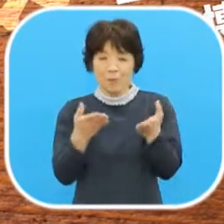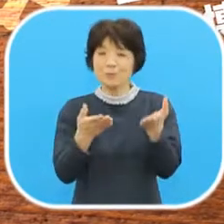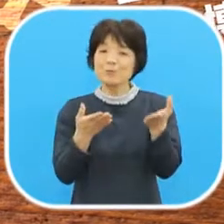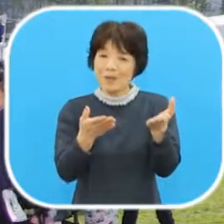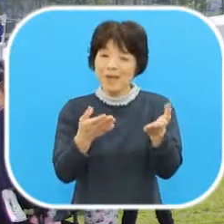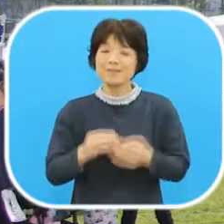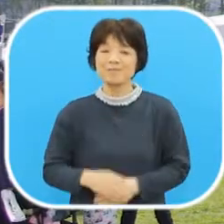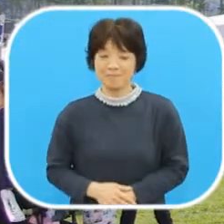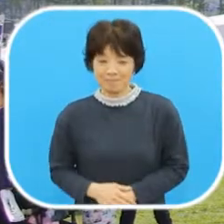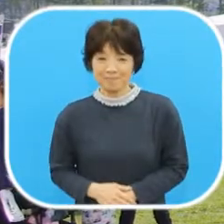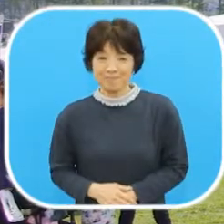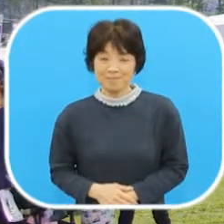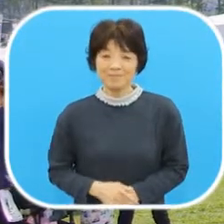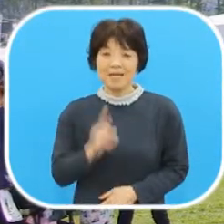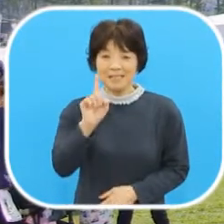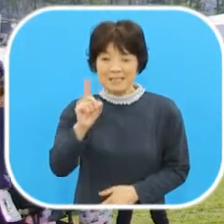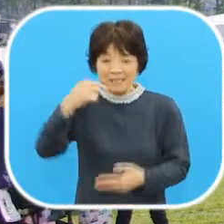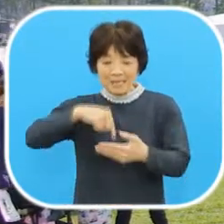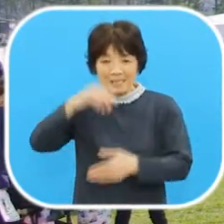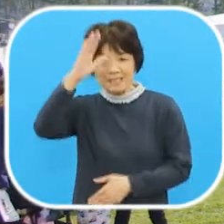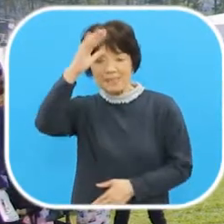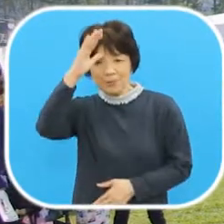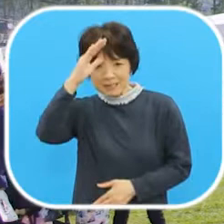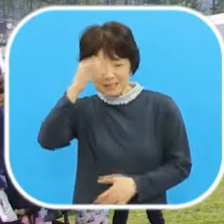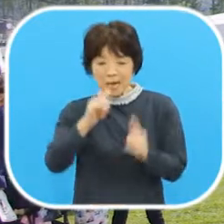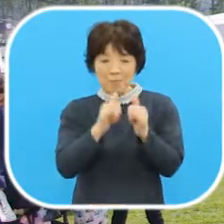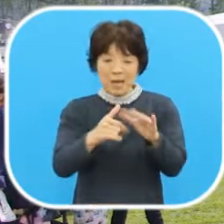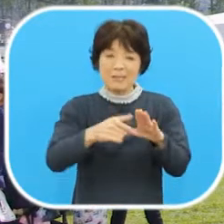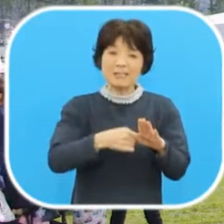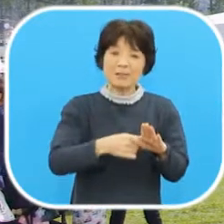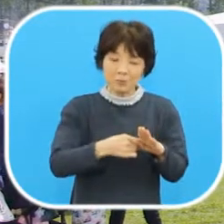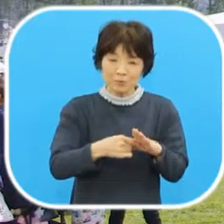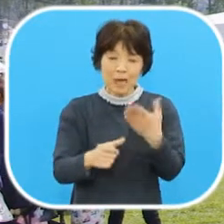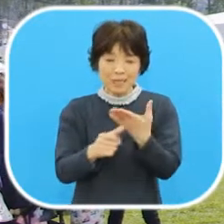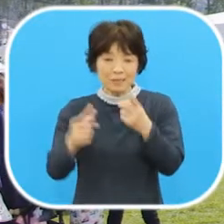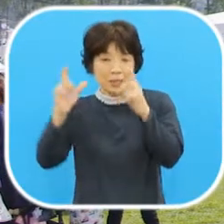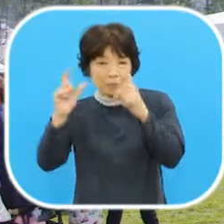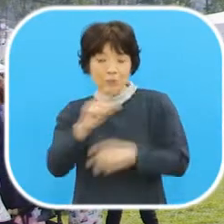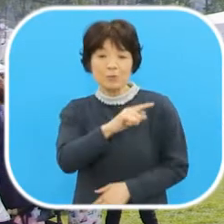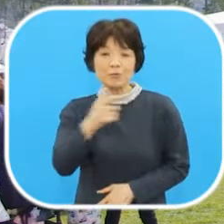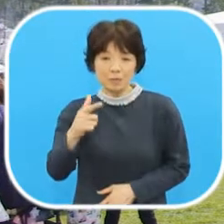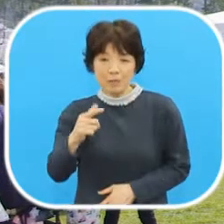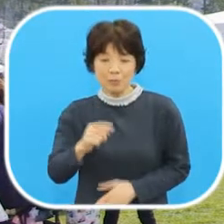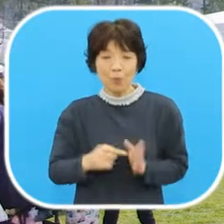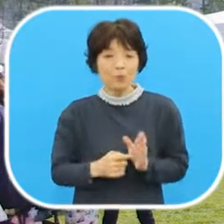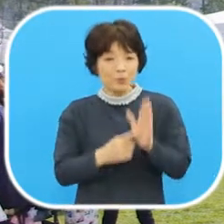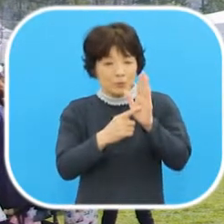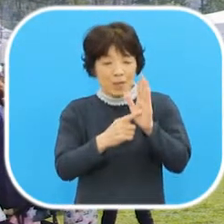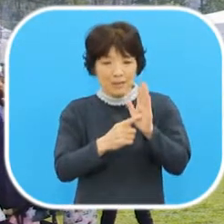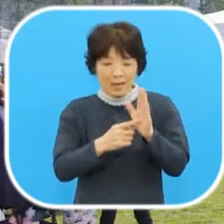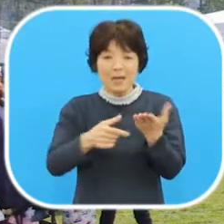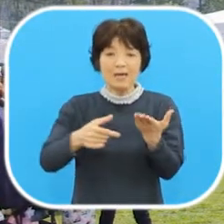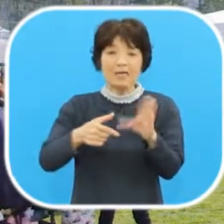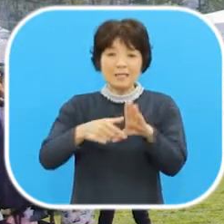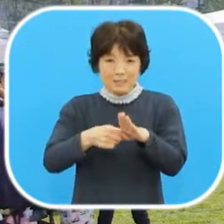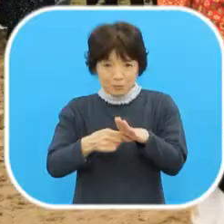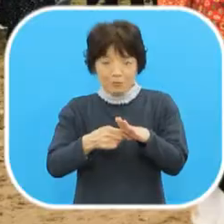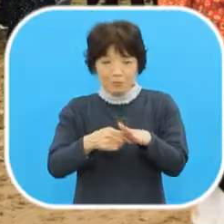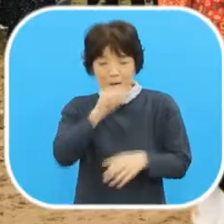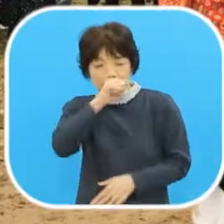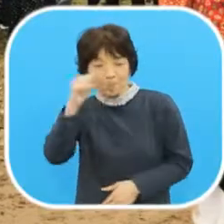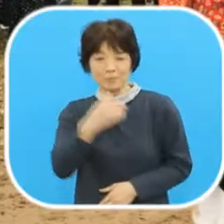です。比内地鶏や馬肉、秋田牛など県内各地のうまい肉が堪能できるイベントです